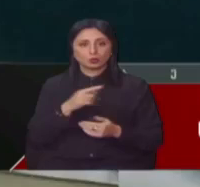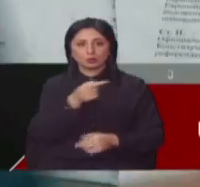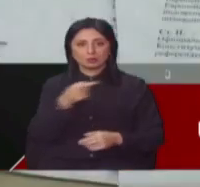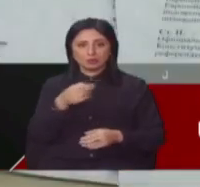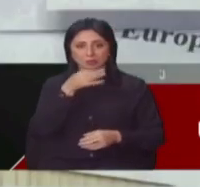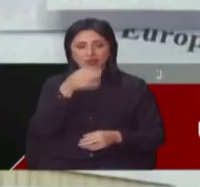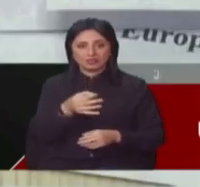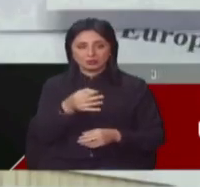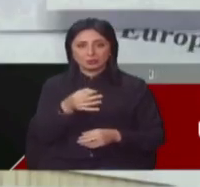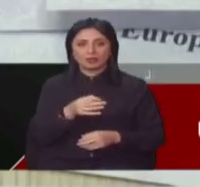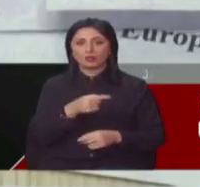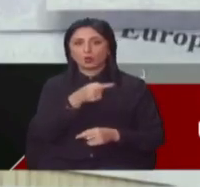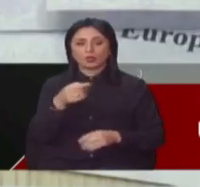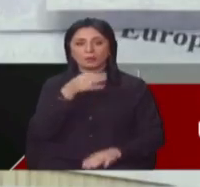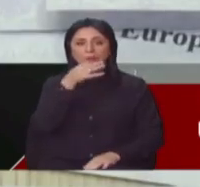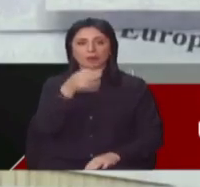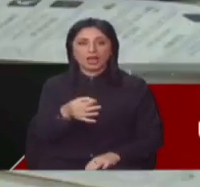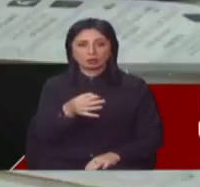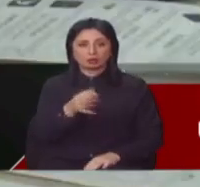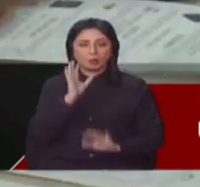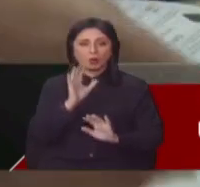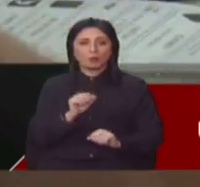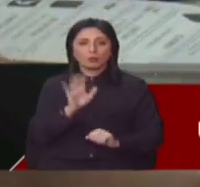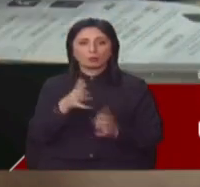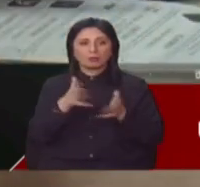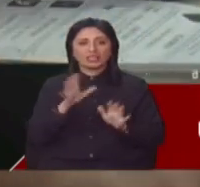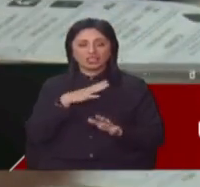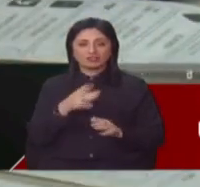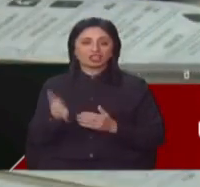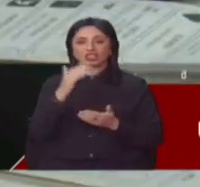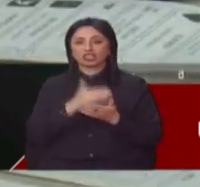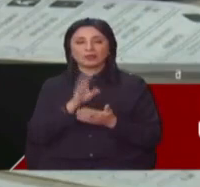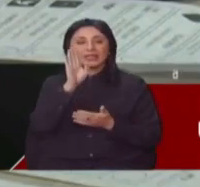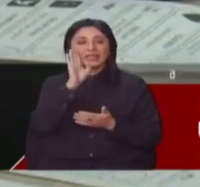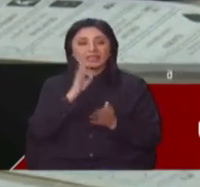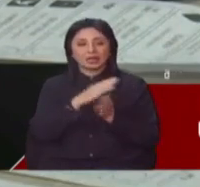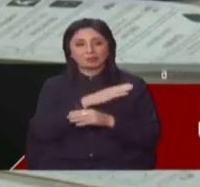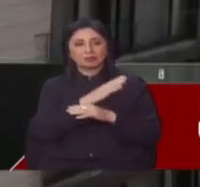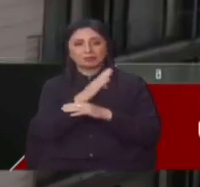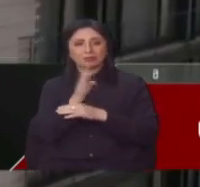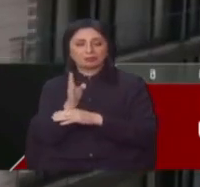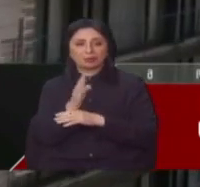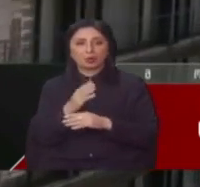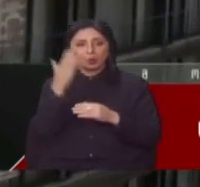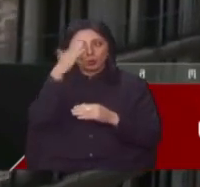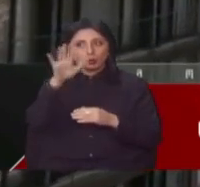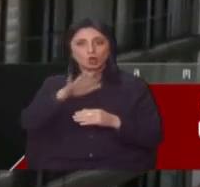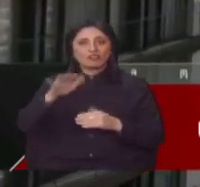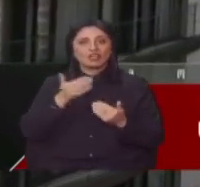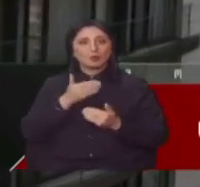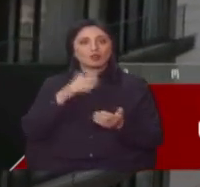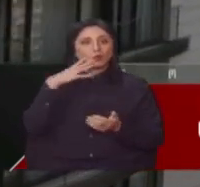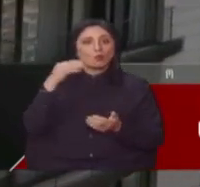უარყოფითი პასუხი და უარყოფითი პასუხის მომხრეები უფრო მეტნი იყვნენ, შემდეგ დილისთვის, როდესაც შემოვიდა უცხო ქვეყანაში